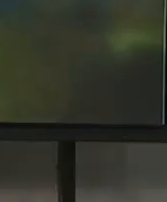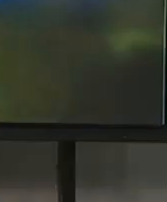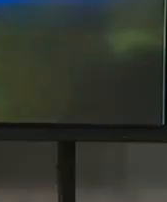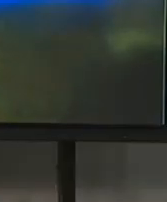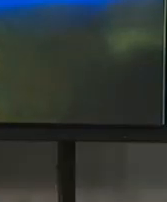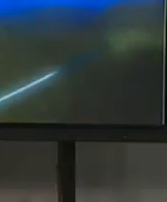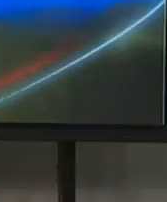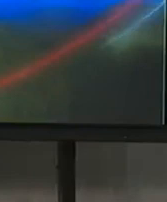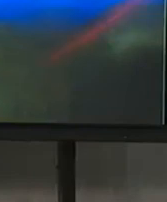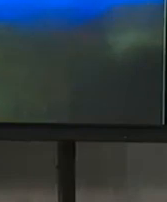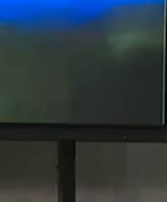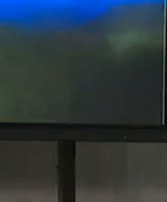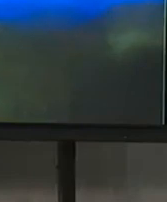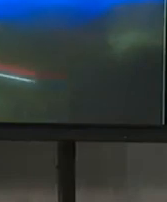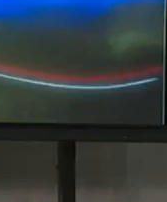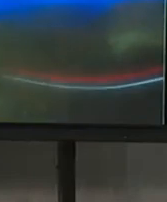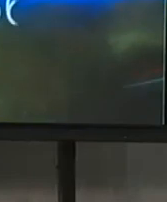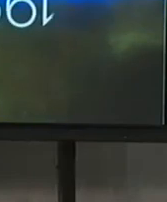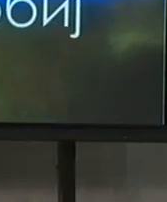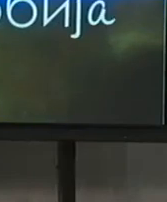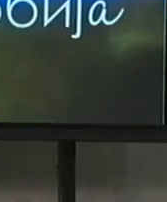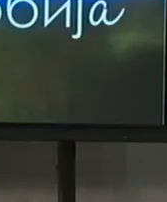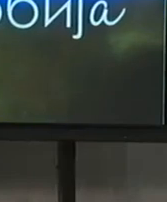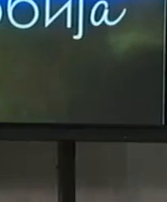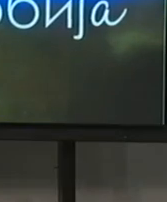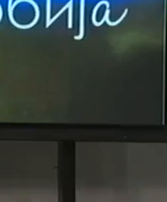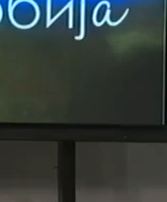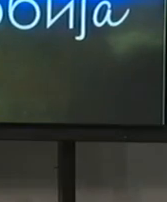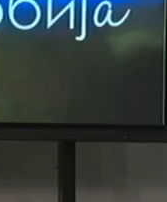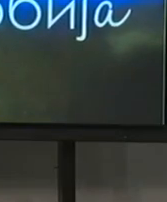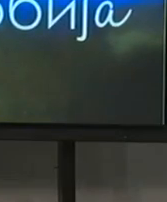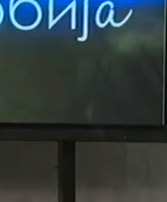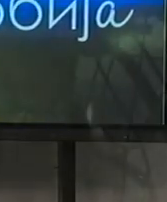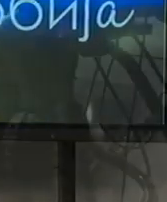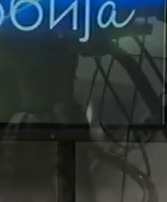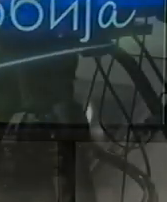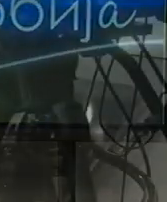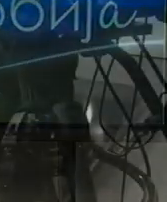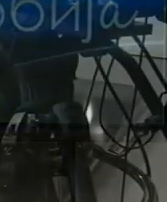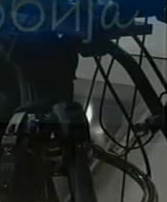Na programu smo i u ponedeljak oko 15 časova. Hvala vam na pažnji i doviđenja.